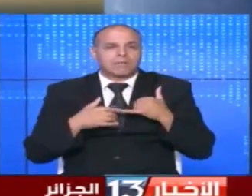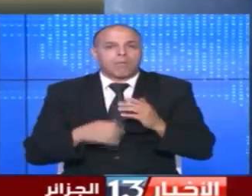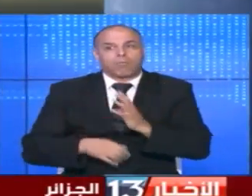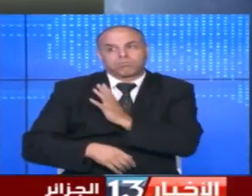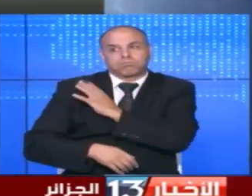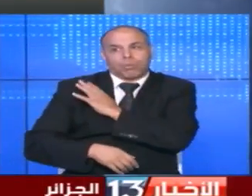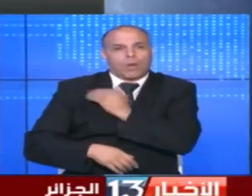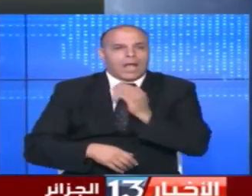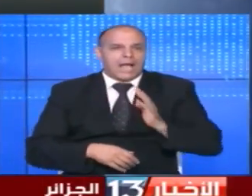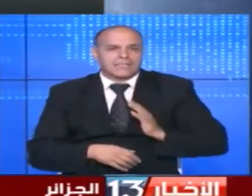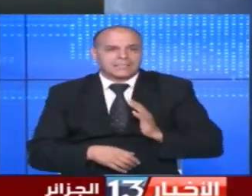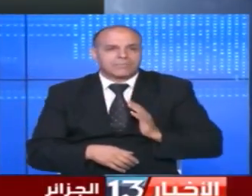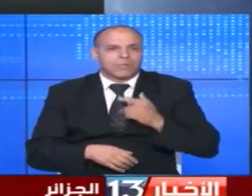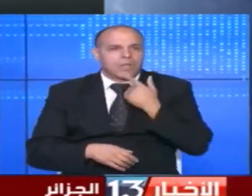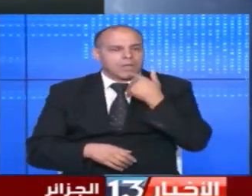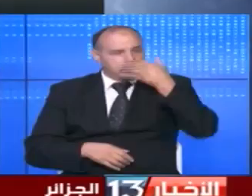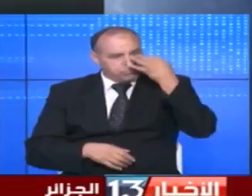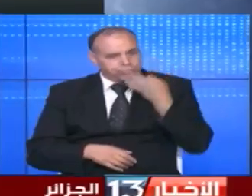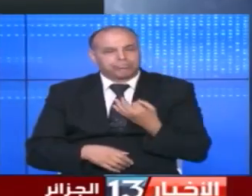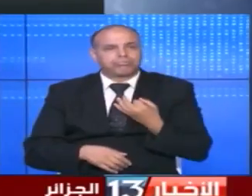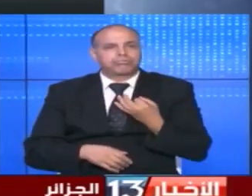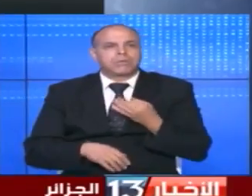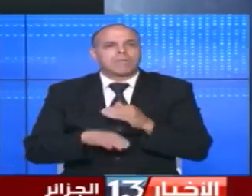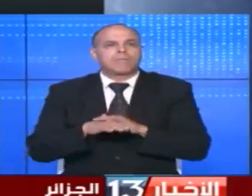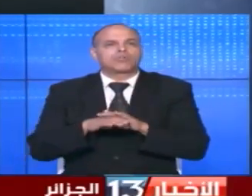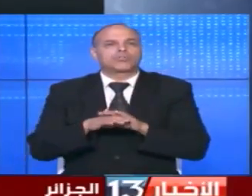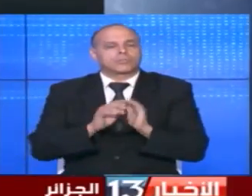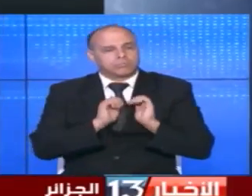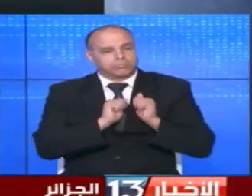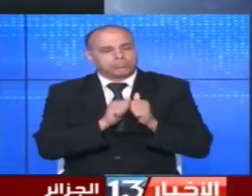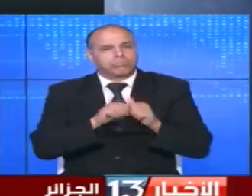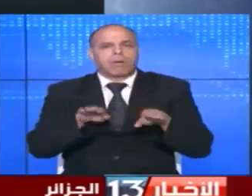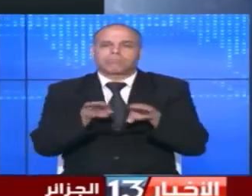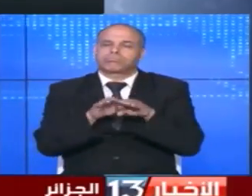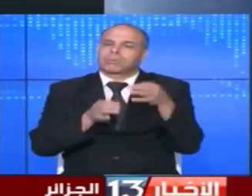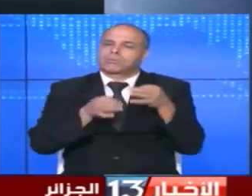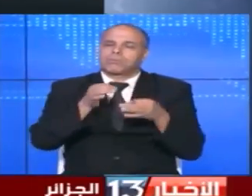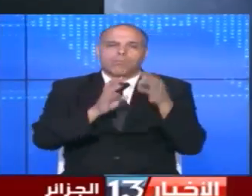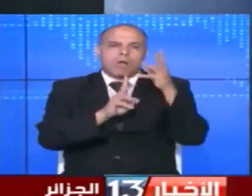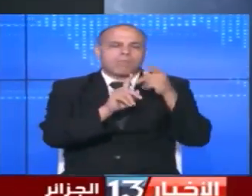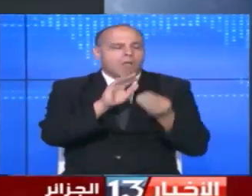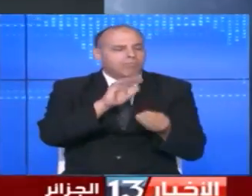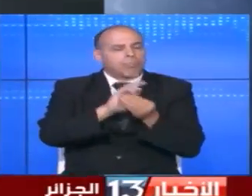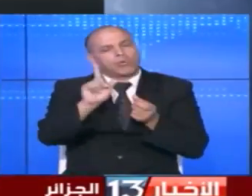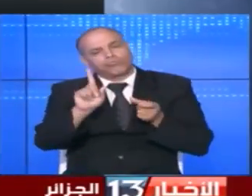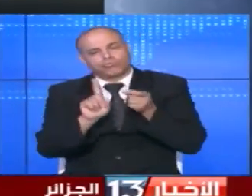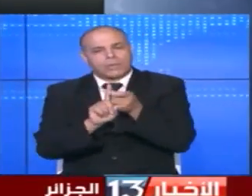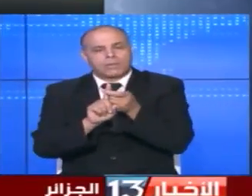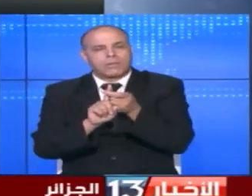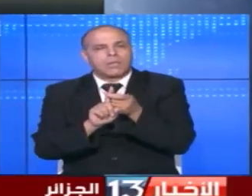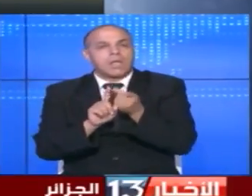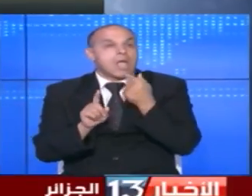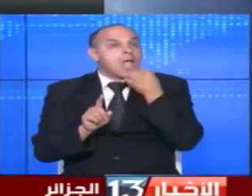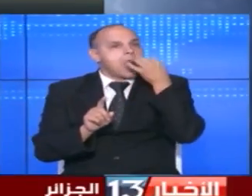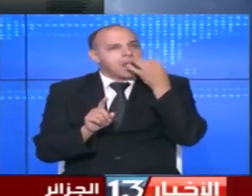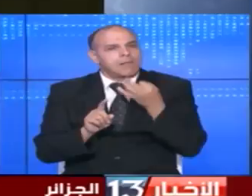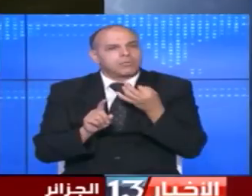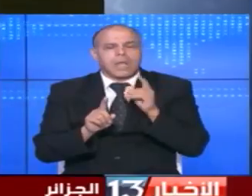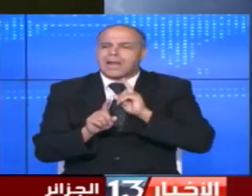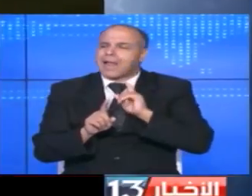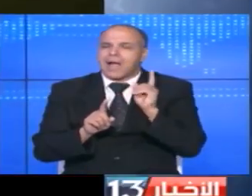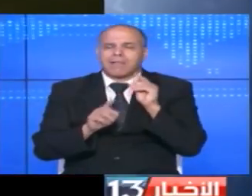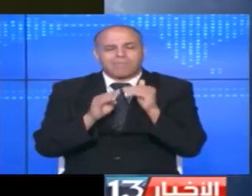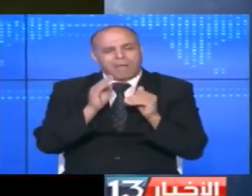وفاء الجيش بتعهداته في مجال مرافقه العداله في محاسبه المفسدين لافتا الى انه لا احد